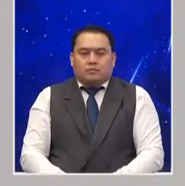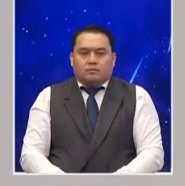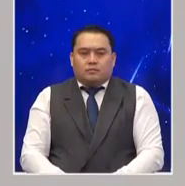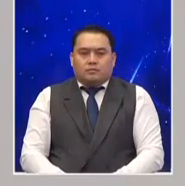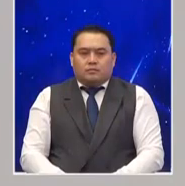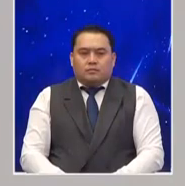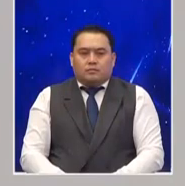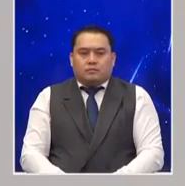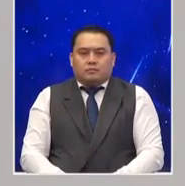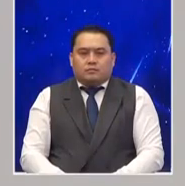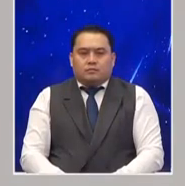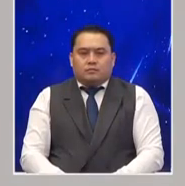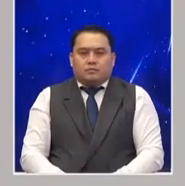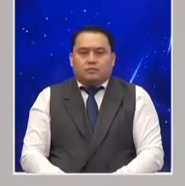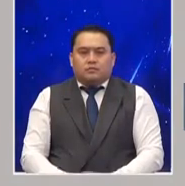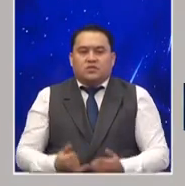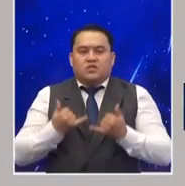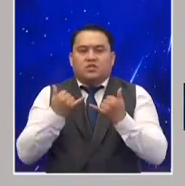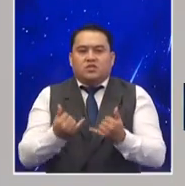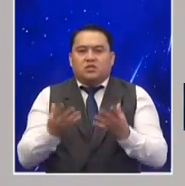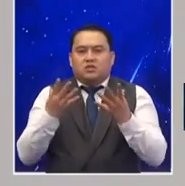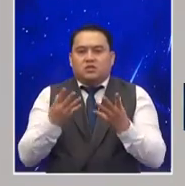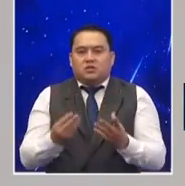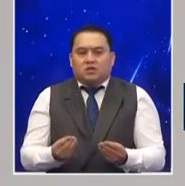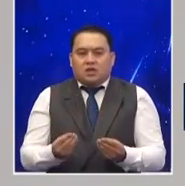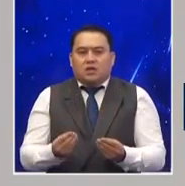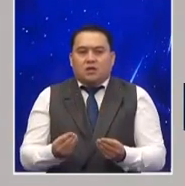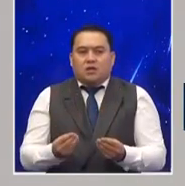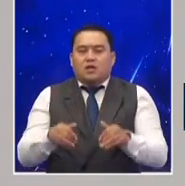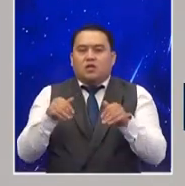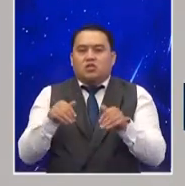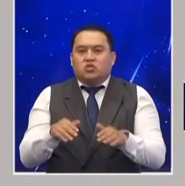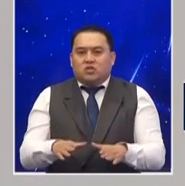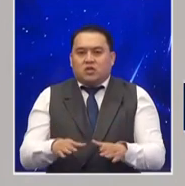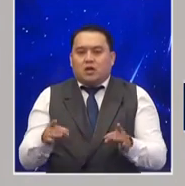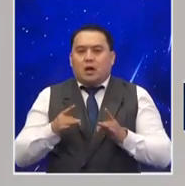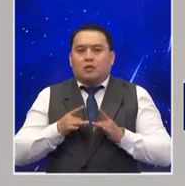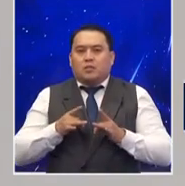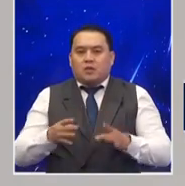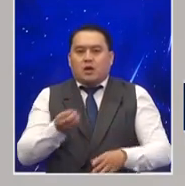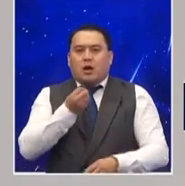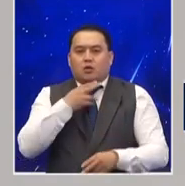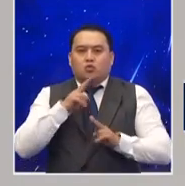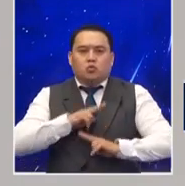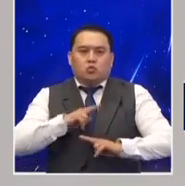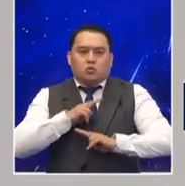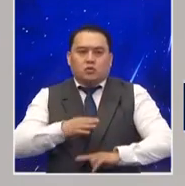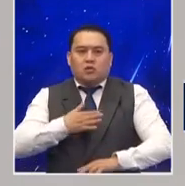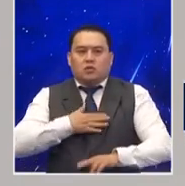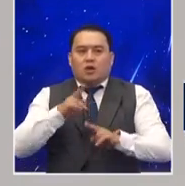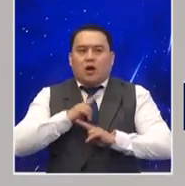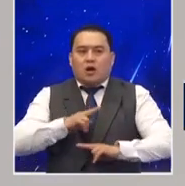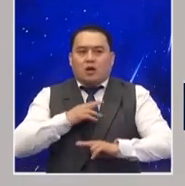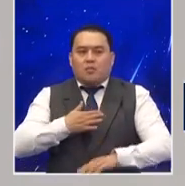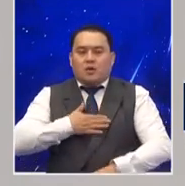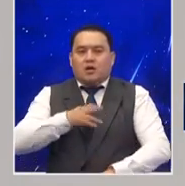В честь Дня независимости КГУ Коғамдық келісім решили отметить хороший труд наших коллег, с